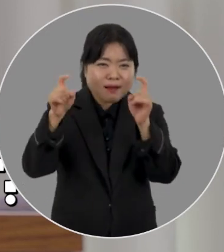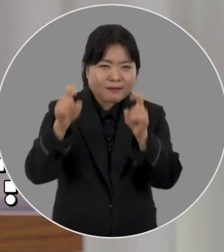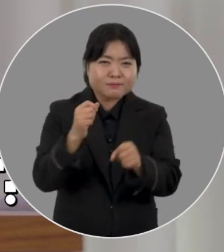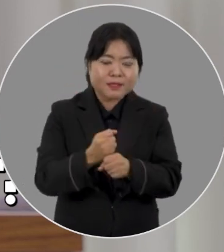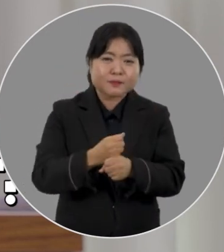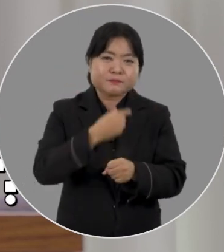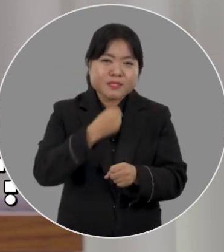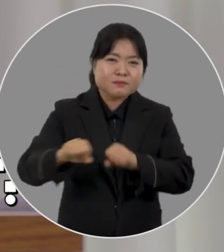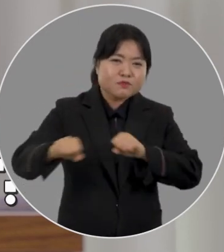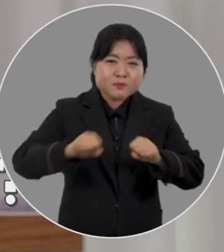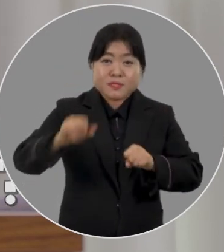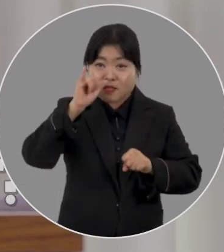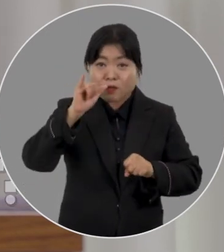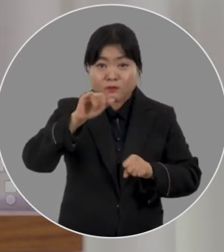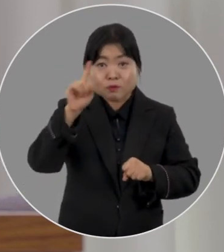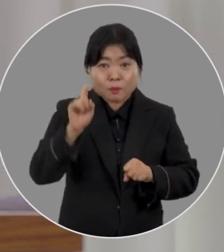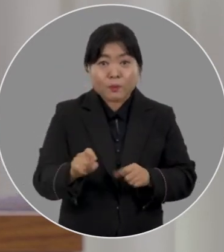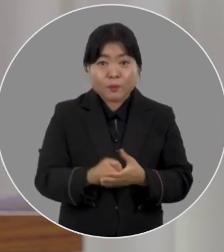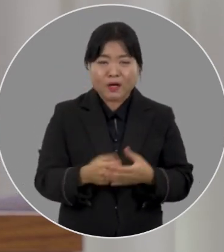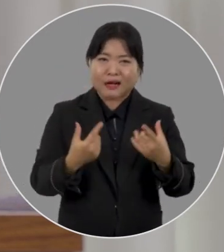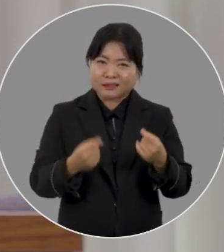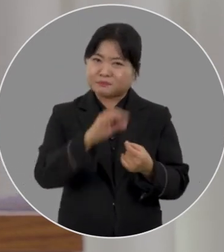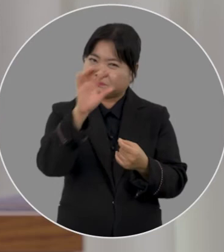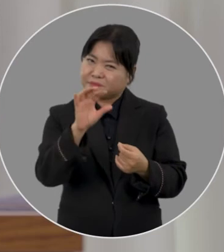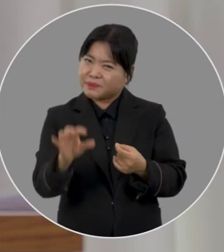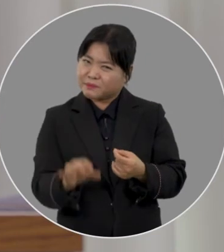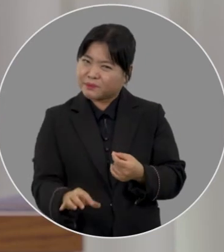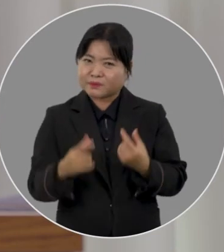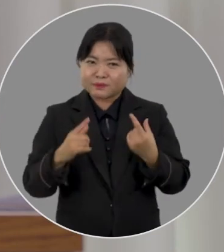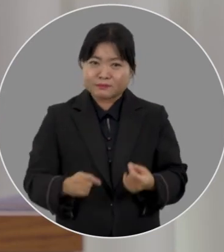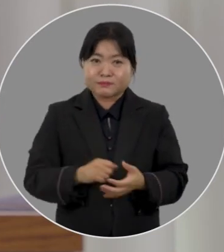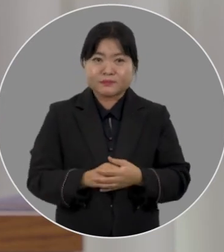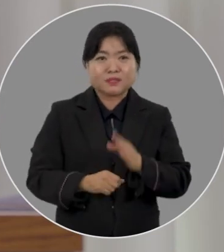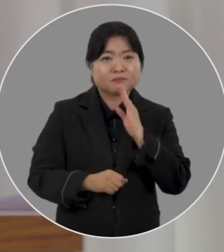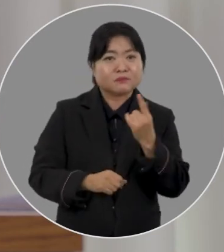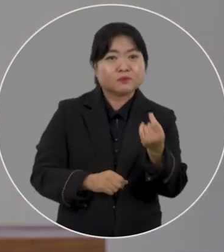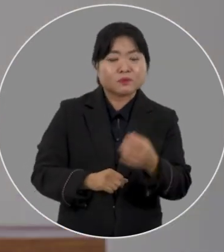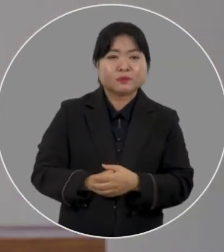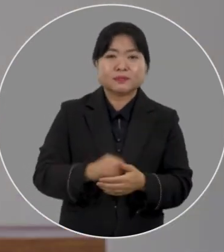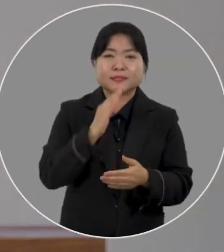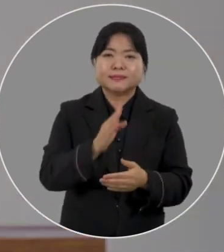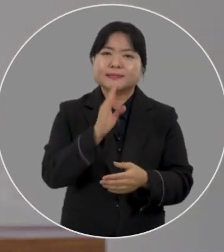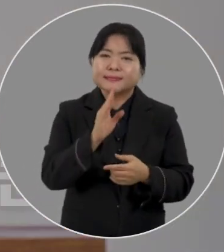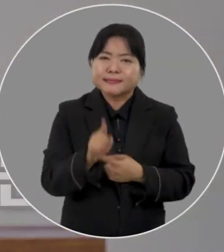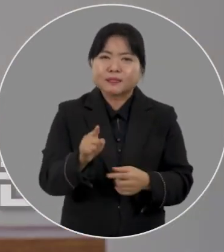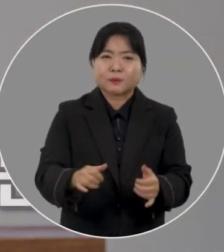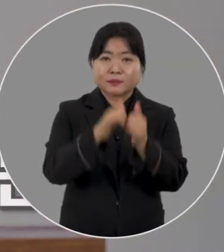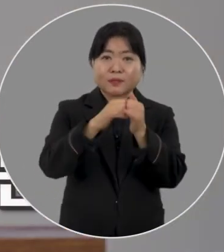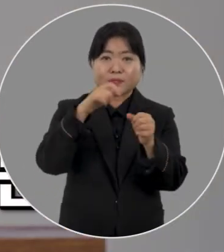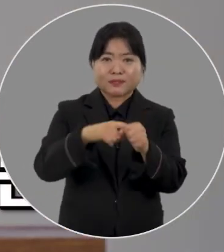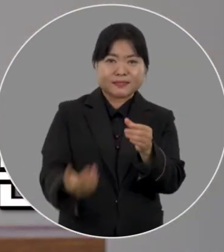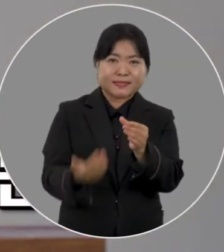하는 그런 움직임이 있었었죠. 이게 같은 패턴으로 계속 반복되는 게 아닌가. 그렇죠. 사실 실제로